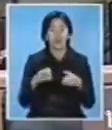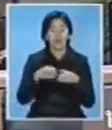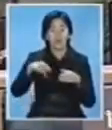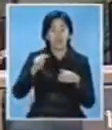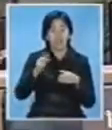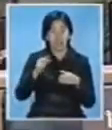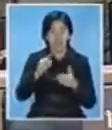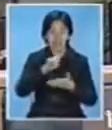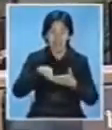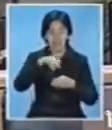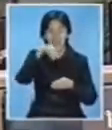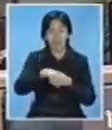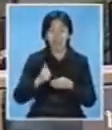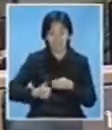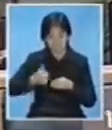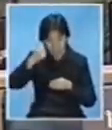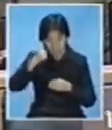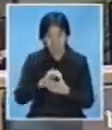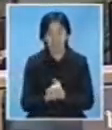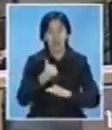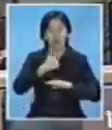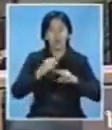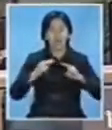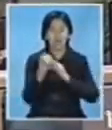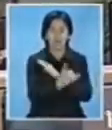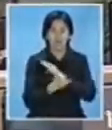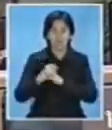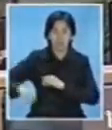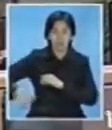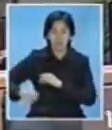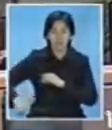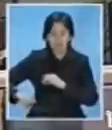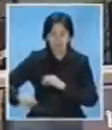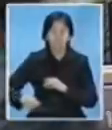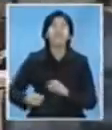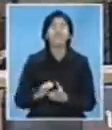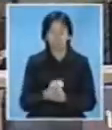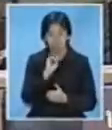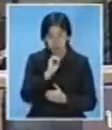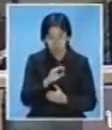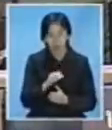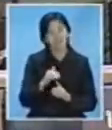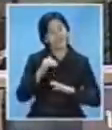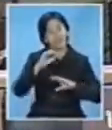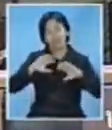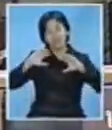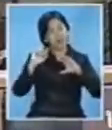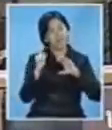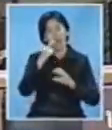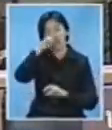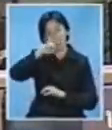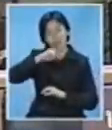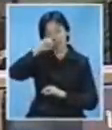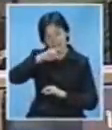ะเลือกตั้งรัฐมนตรีต่างประเทศของกัมพูชาก็รีบเชิญชวนว่าที่รัฐบาลชุดใหม่ของไท